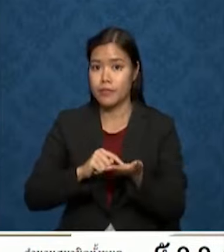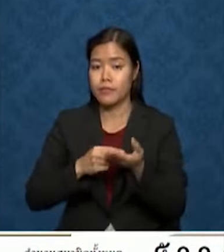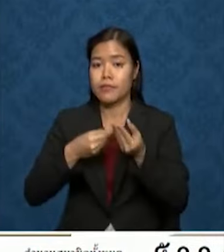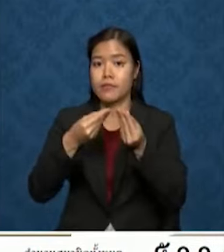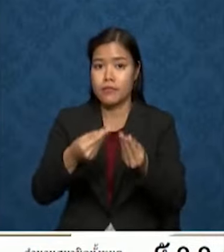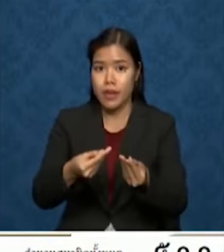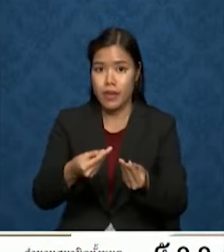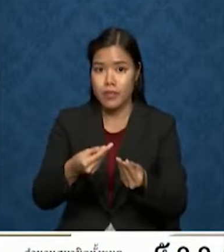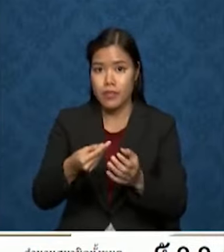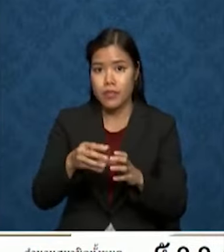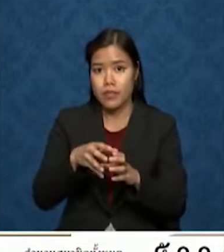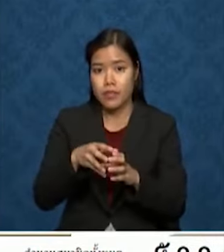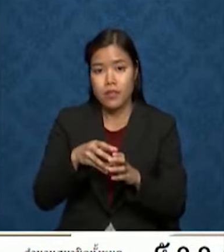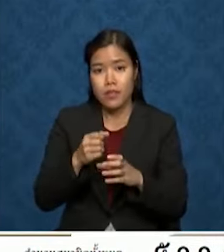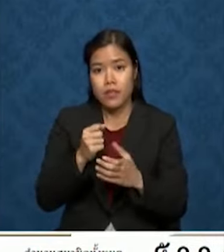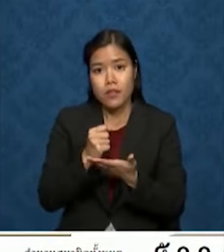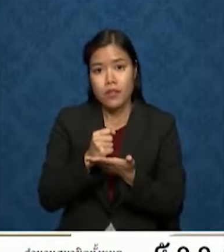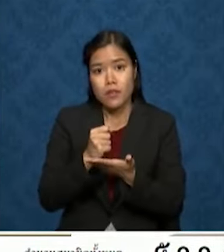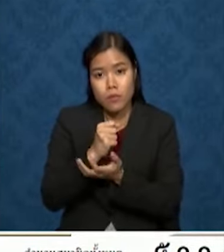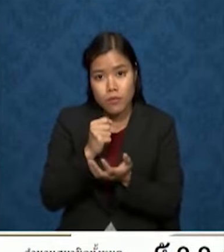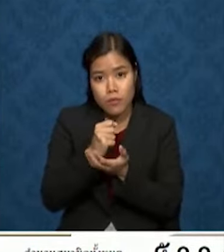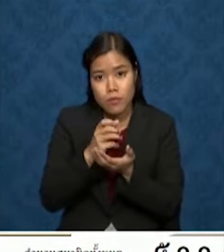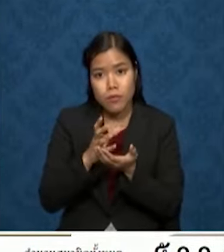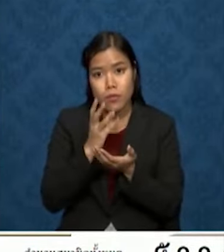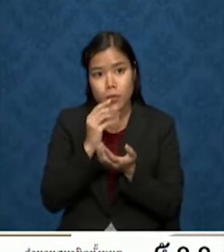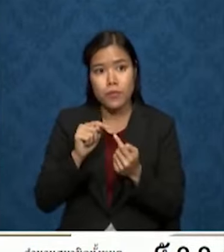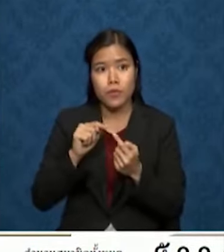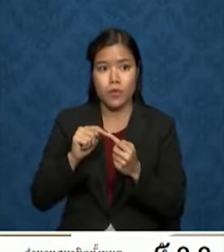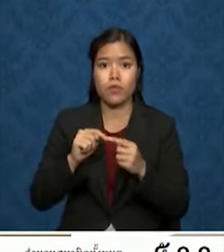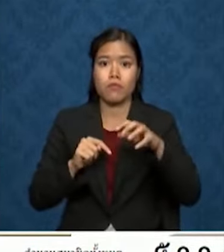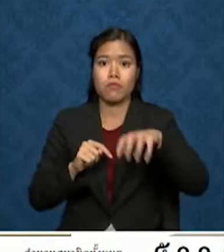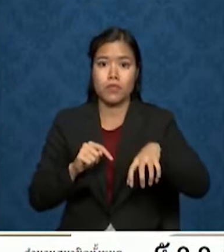เพื่อสู่ในสinoisานที่ประกอบการความหมายกคือในคarn